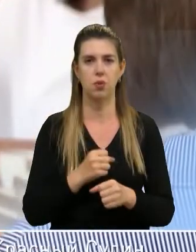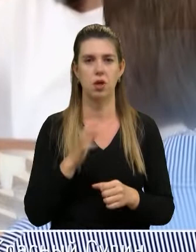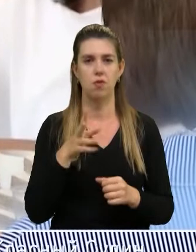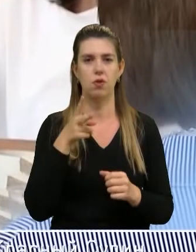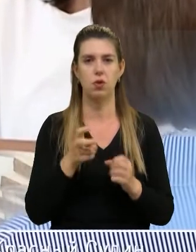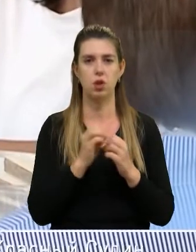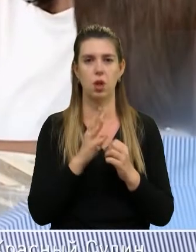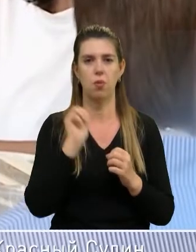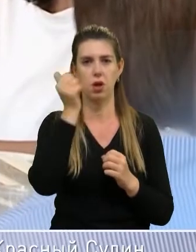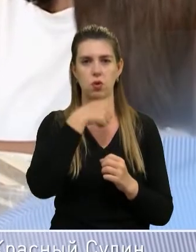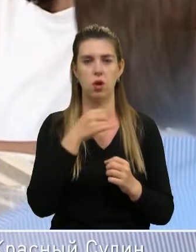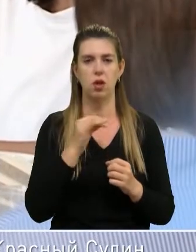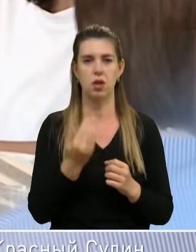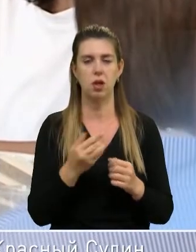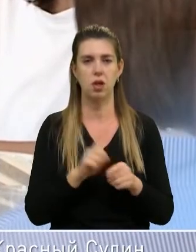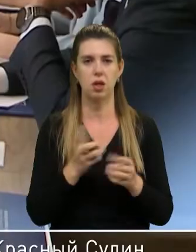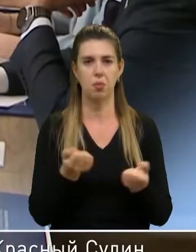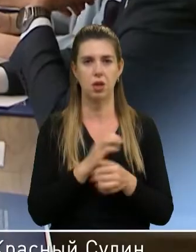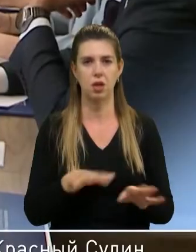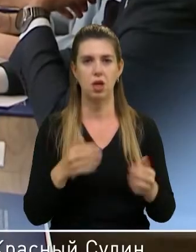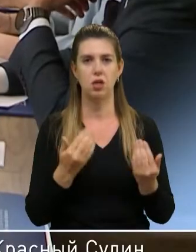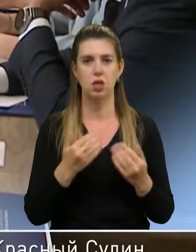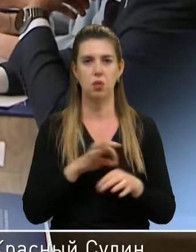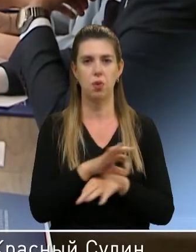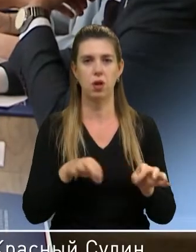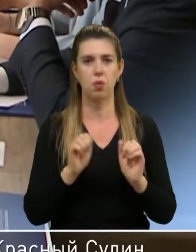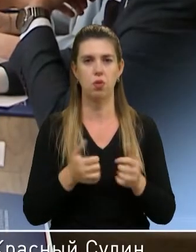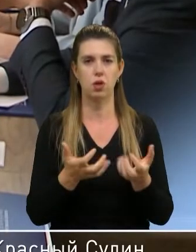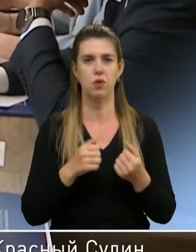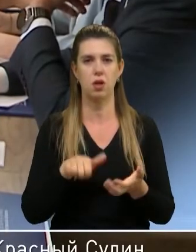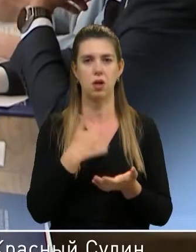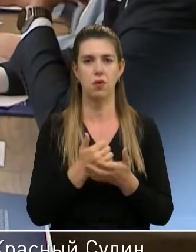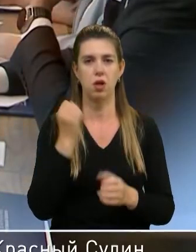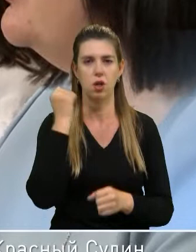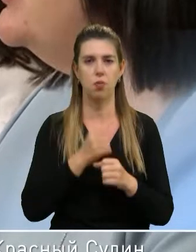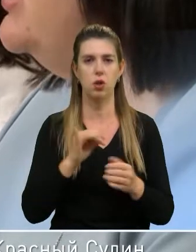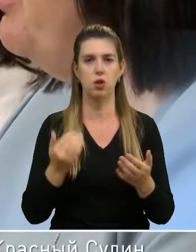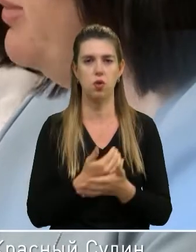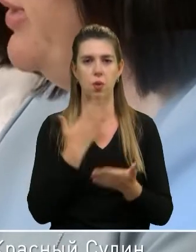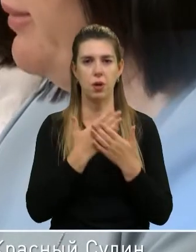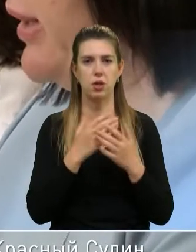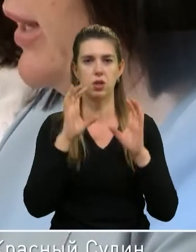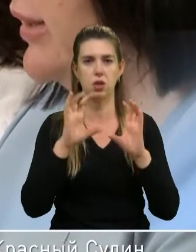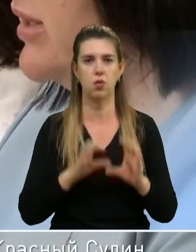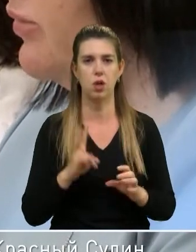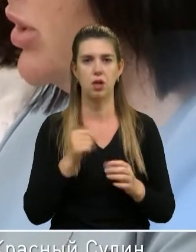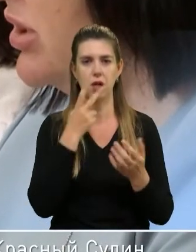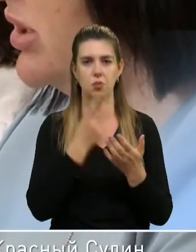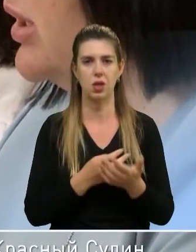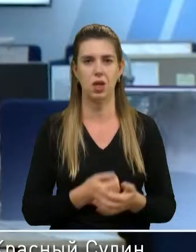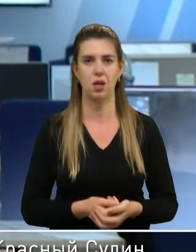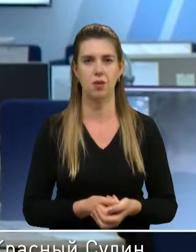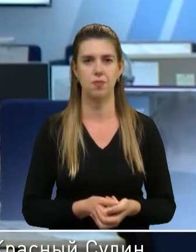2014 году, но его так и не приняли. Сейчас проект можно взять за основу, доработать и снова представить законодателям на рассмотрение.